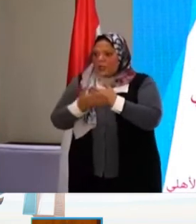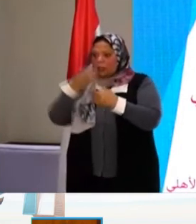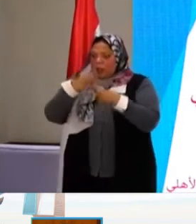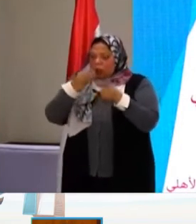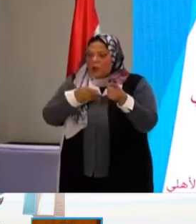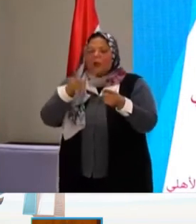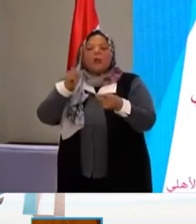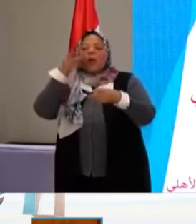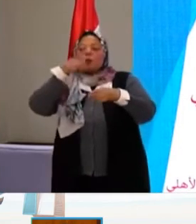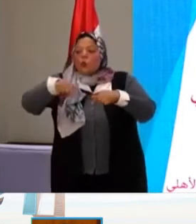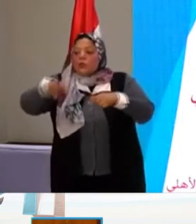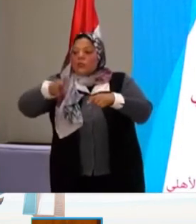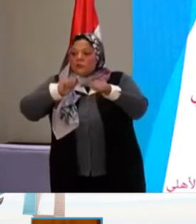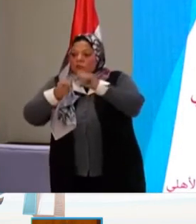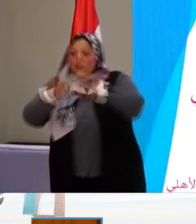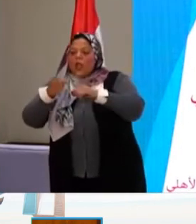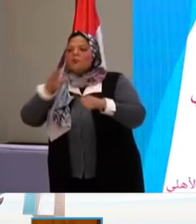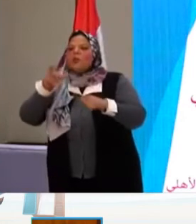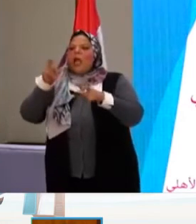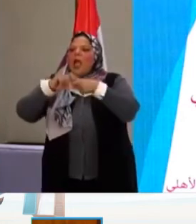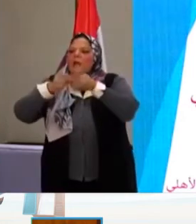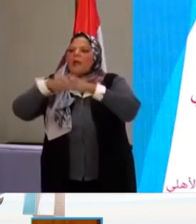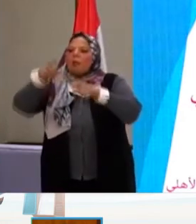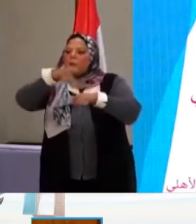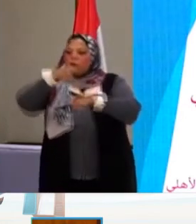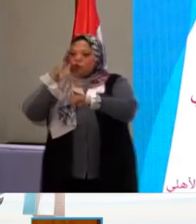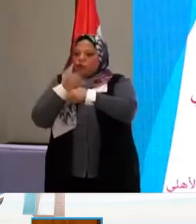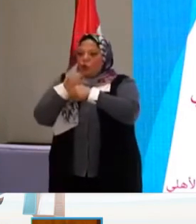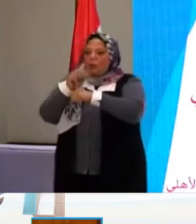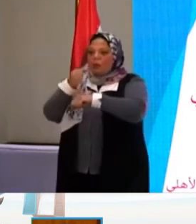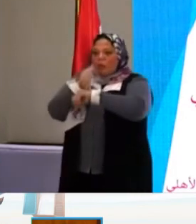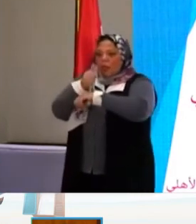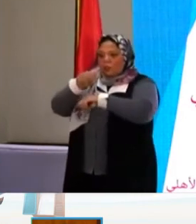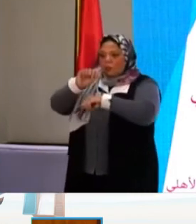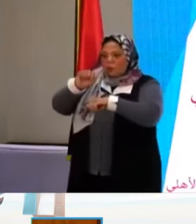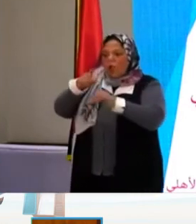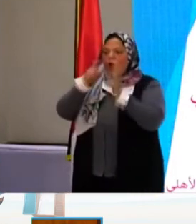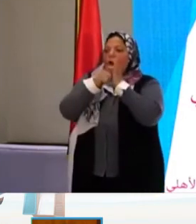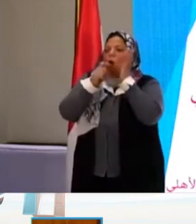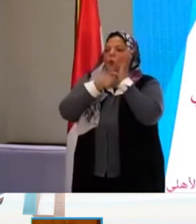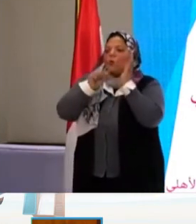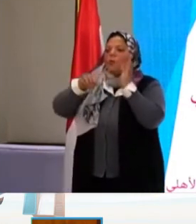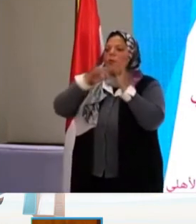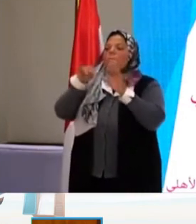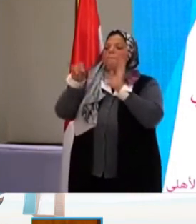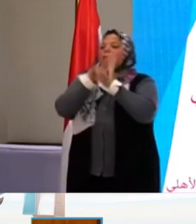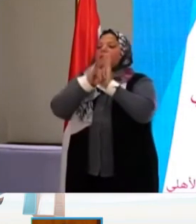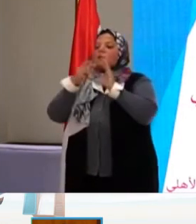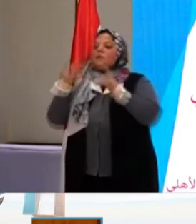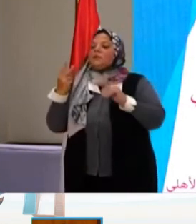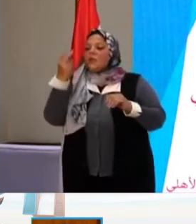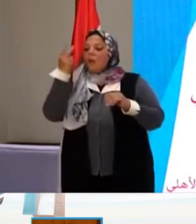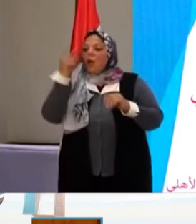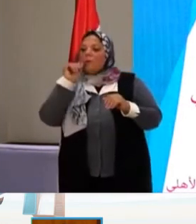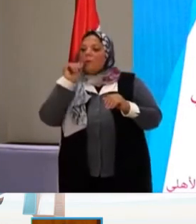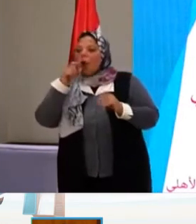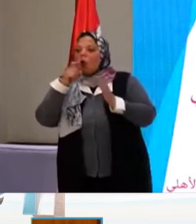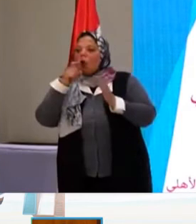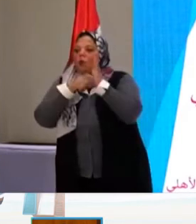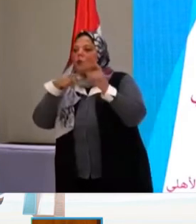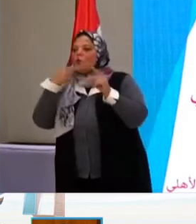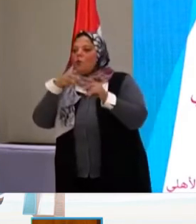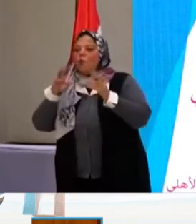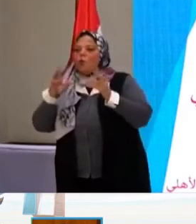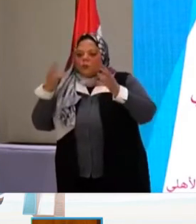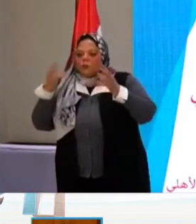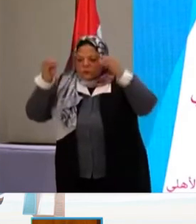بزياده المده لسنه اخرى عشان هذه الجمعيات تلحق ان هي توفق اوضاعها. تمام، بكل تاكيد هو ده الهدف الرئيسي اللي احنا وده